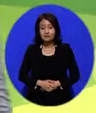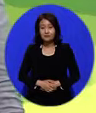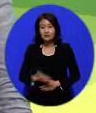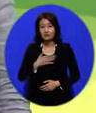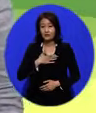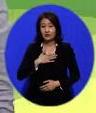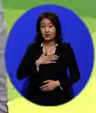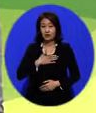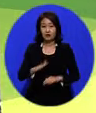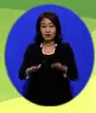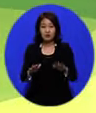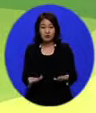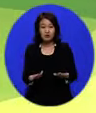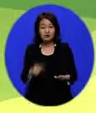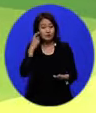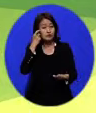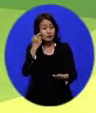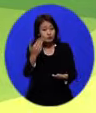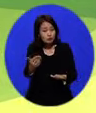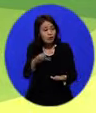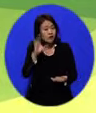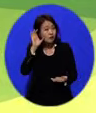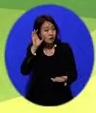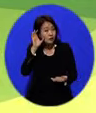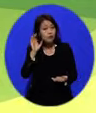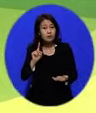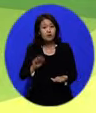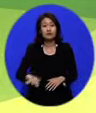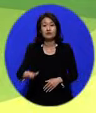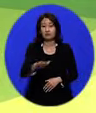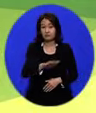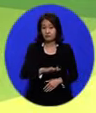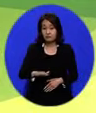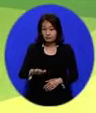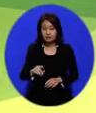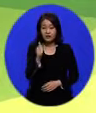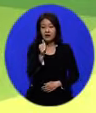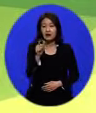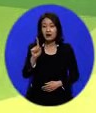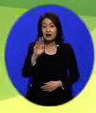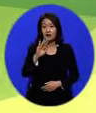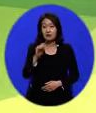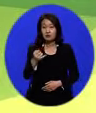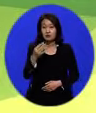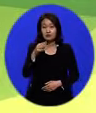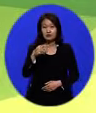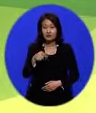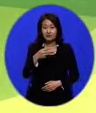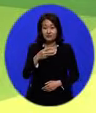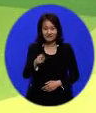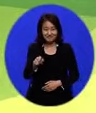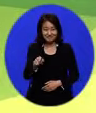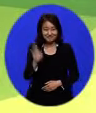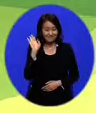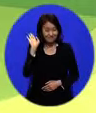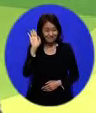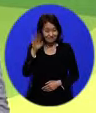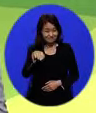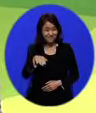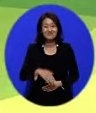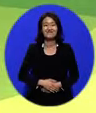제가 오늘 이 질문과 경청으로 여러분들하고 하브르타에 한번 출발을 해보겠습니다.